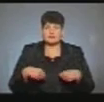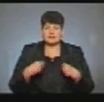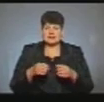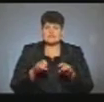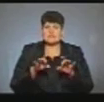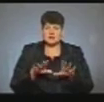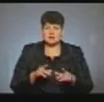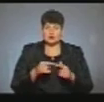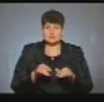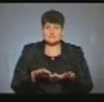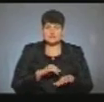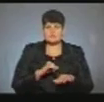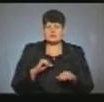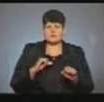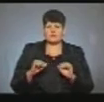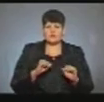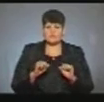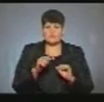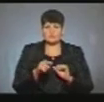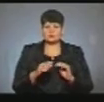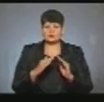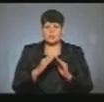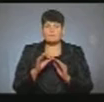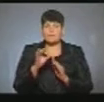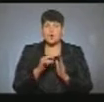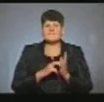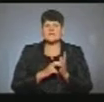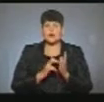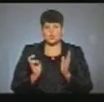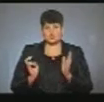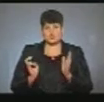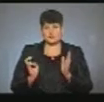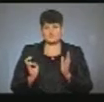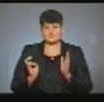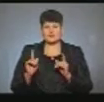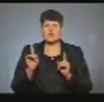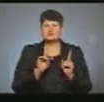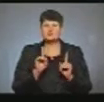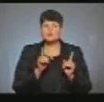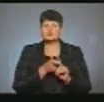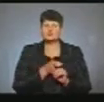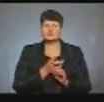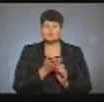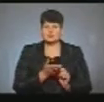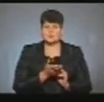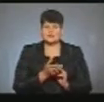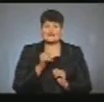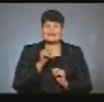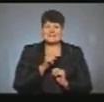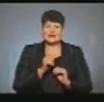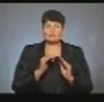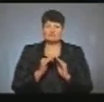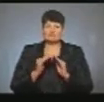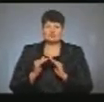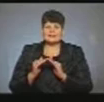місцевого самоврядування тим мешканцям, цьому будинку, про відключення. Що стосується тих будинків,